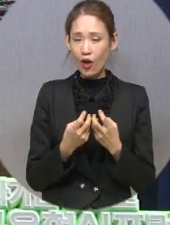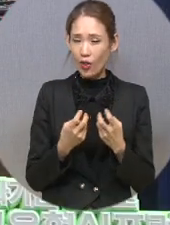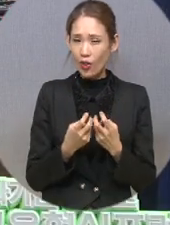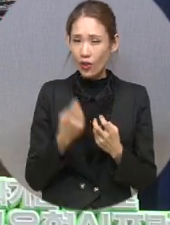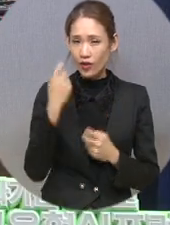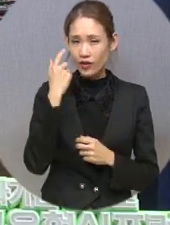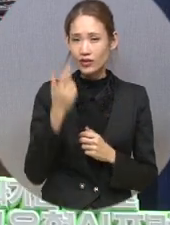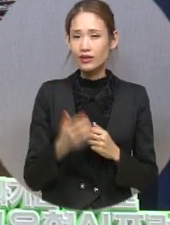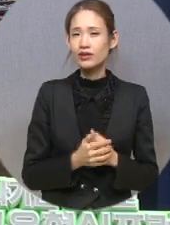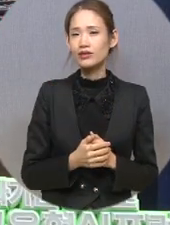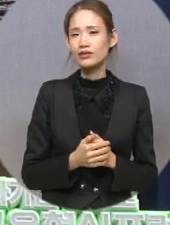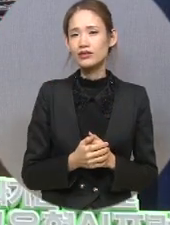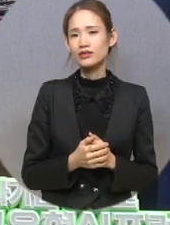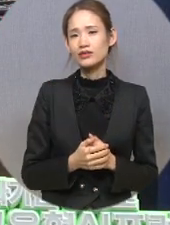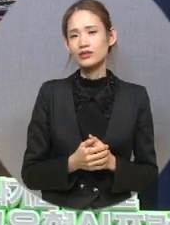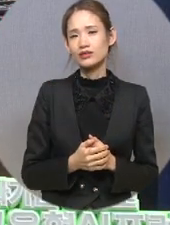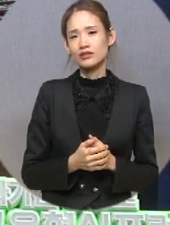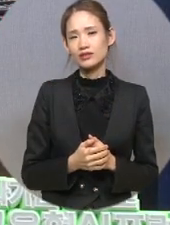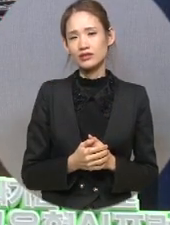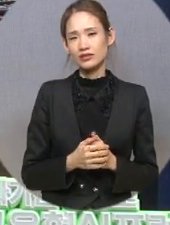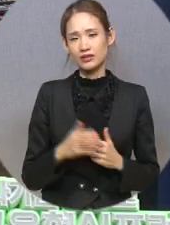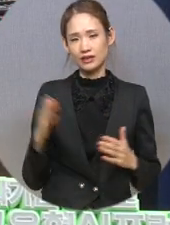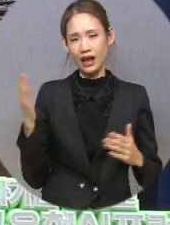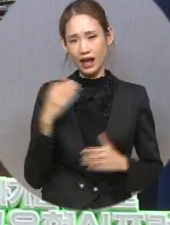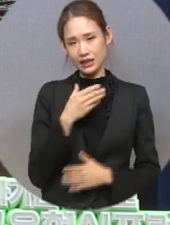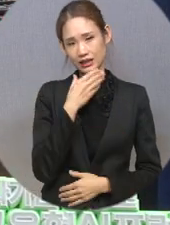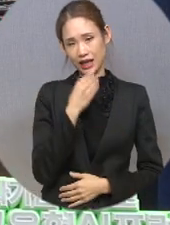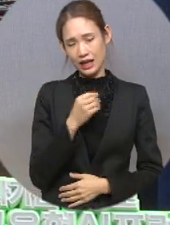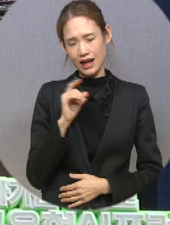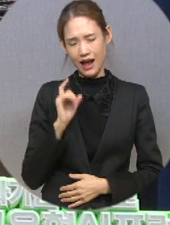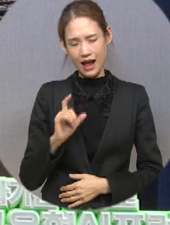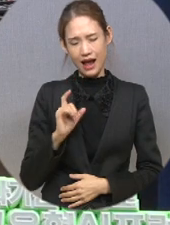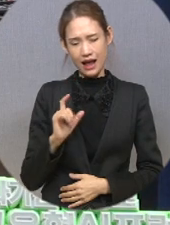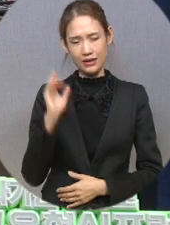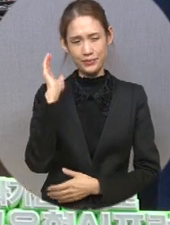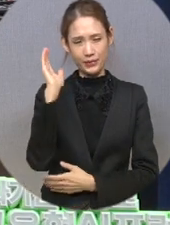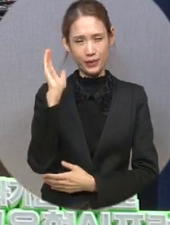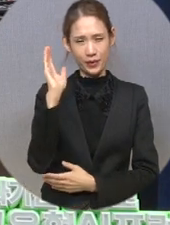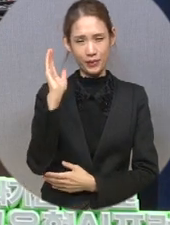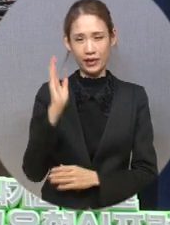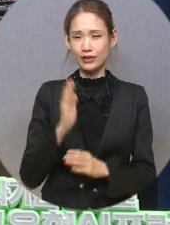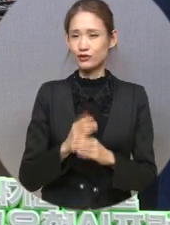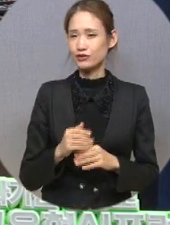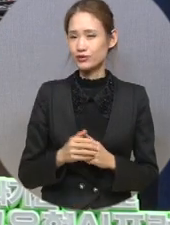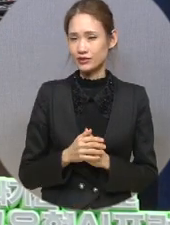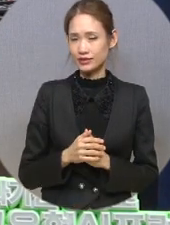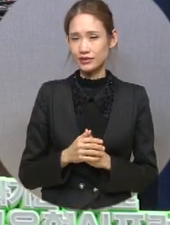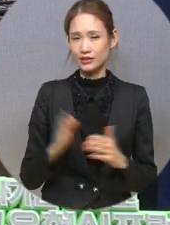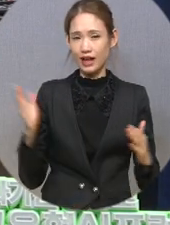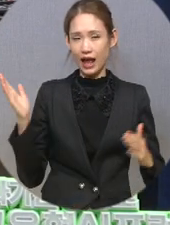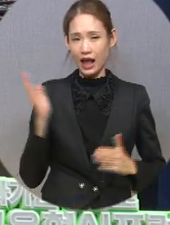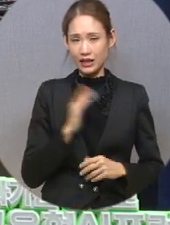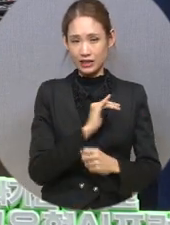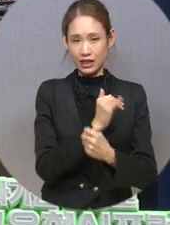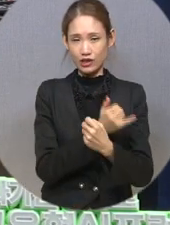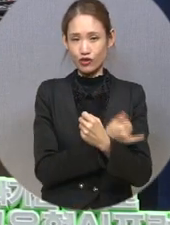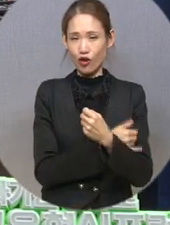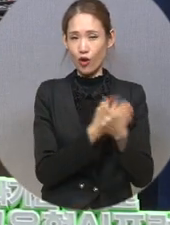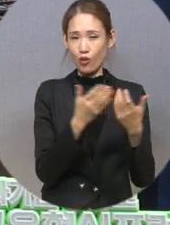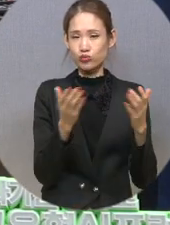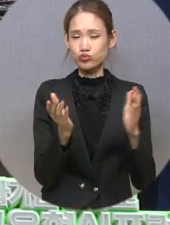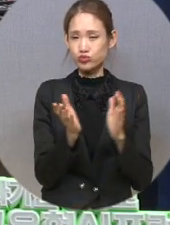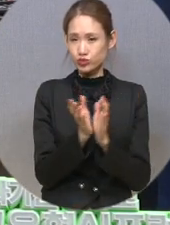예, 요즘에 그 학생 행복을 굉장히 강조를 하고 있습니다. 뭐, 학생 인권조례라는 것도 만들어서